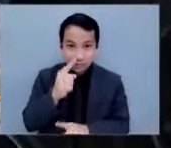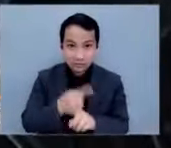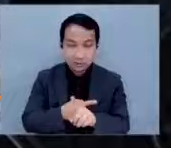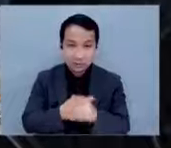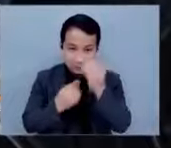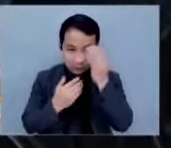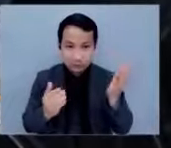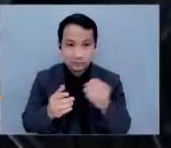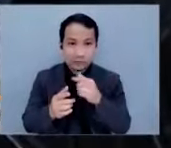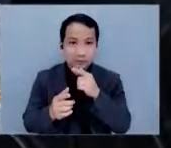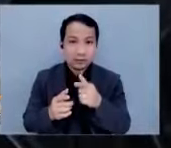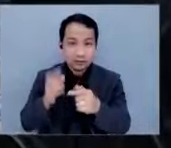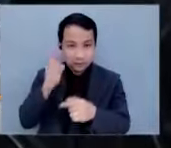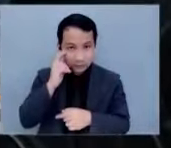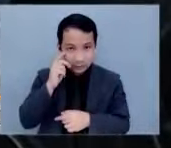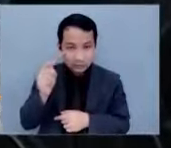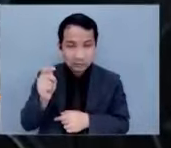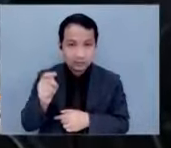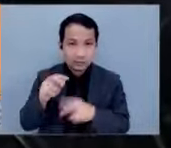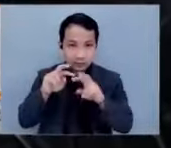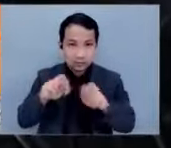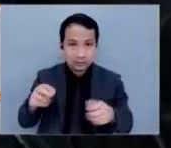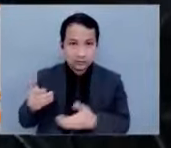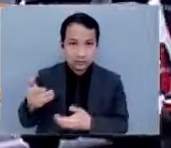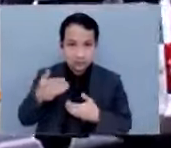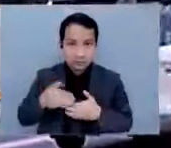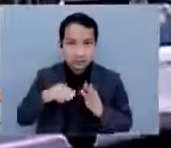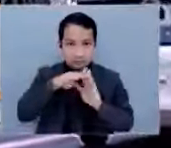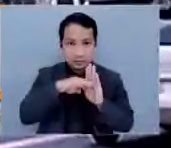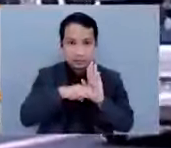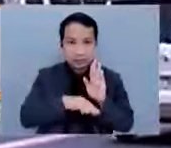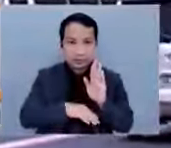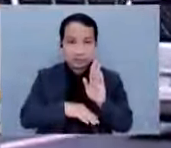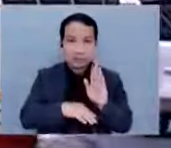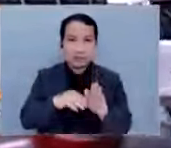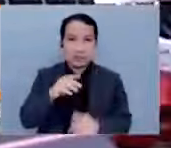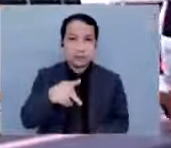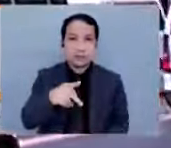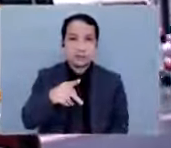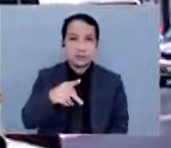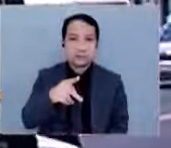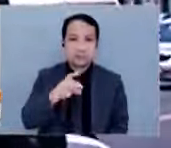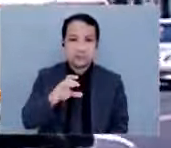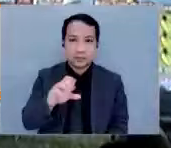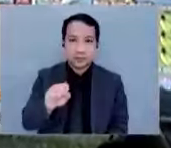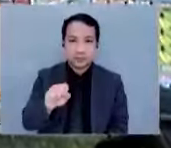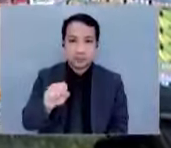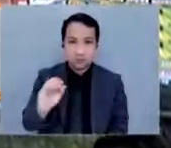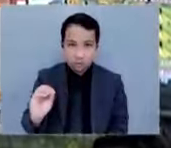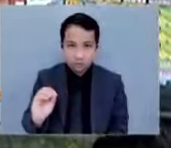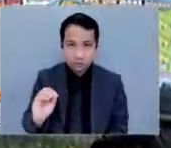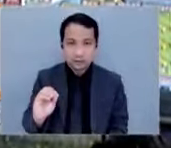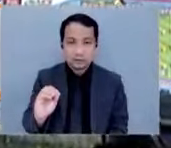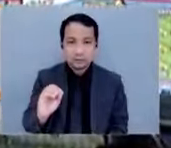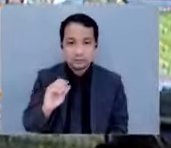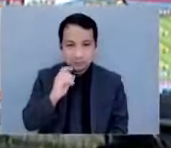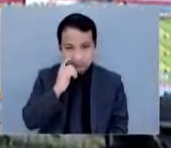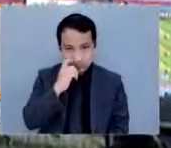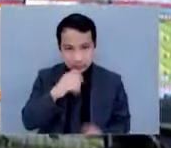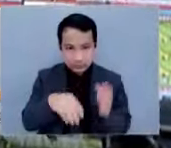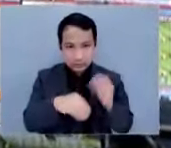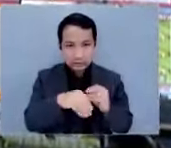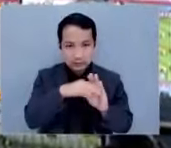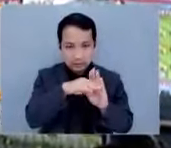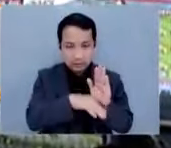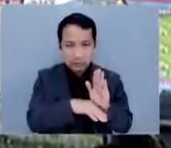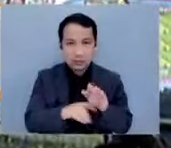Raffy Tulfo base sa isinumiting listahan ng Philippine Charity Sweepstakes Office o PCSO. Bukod dyan, meron din daw isa